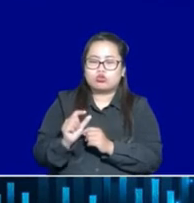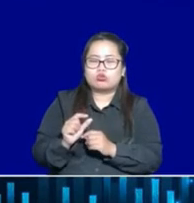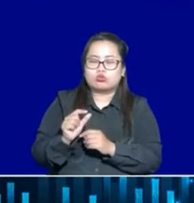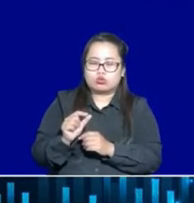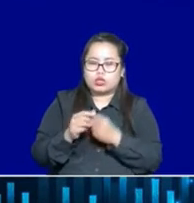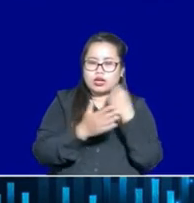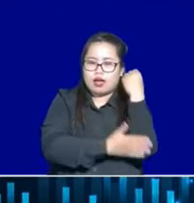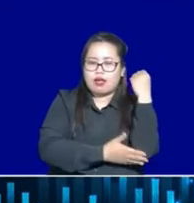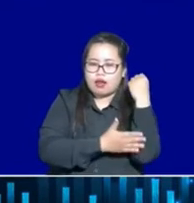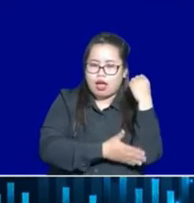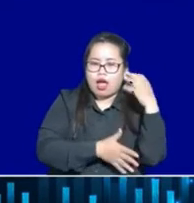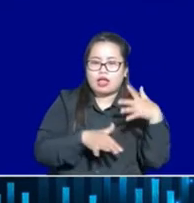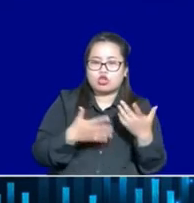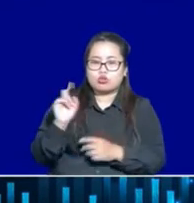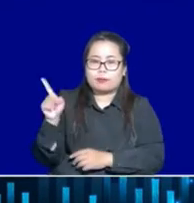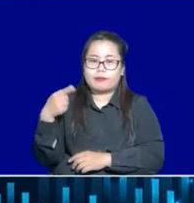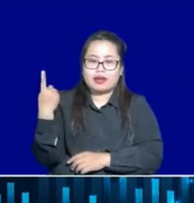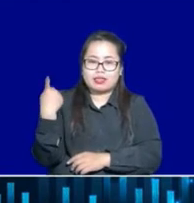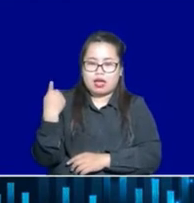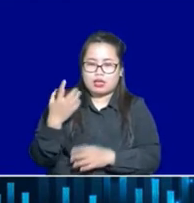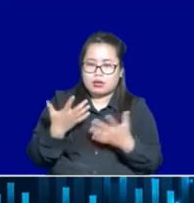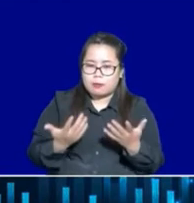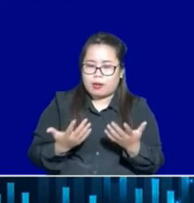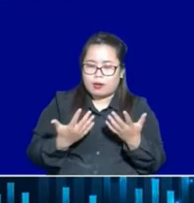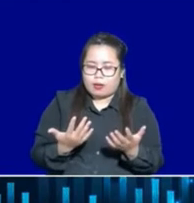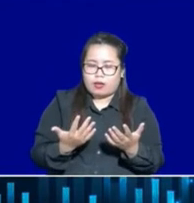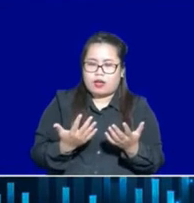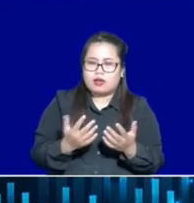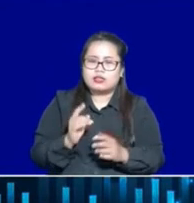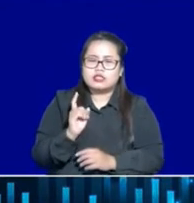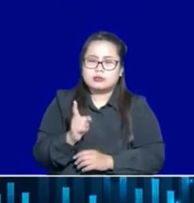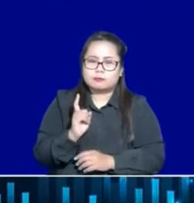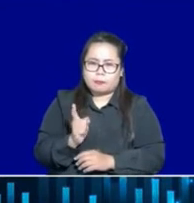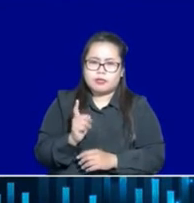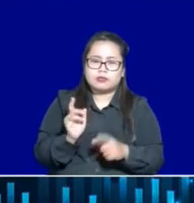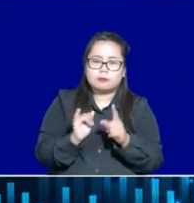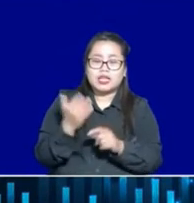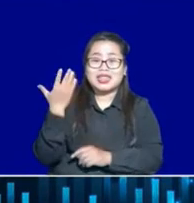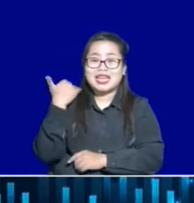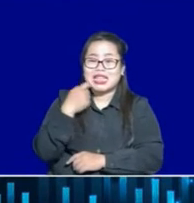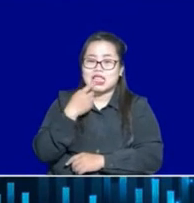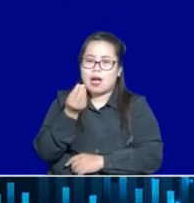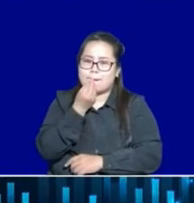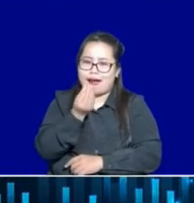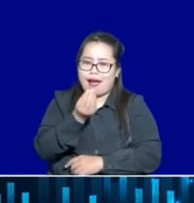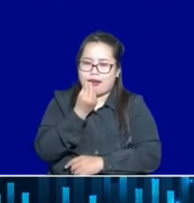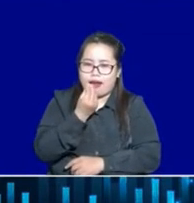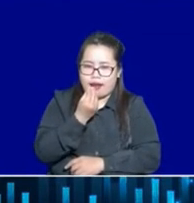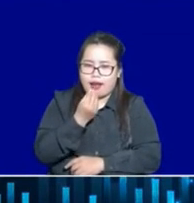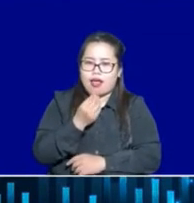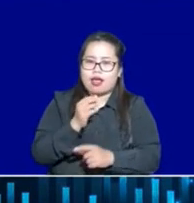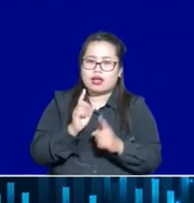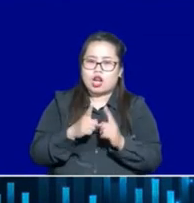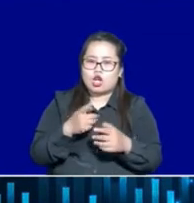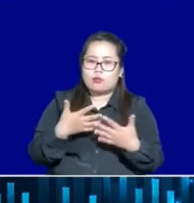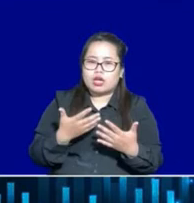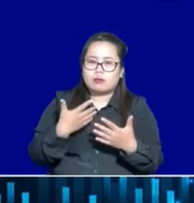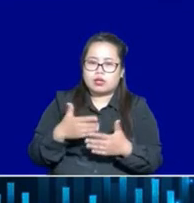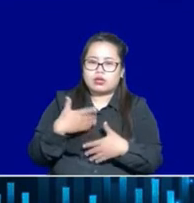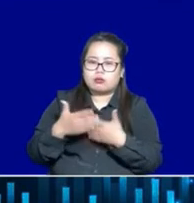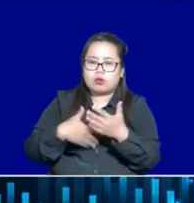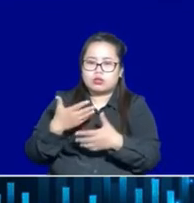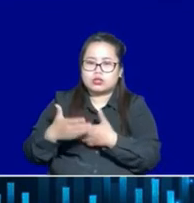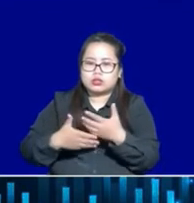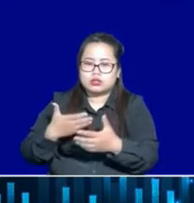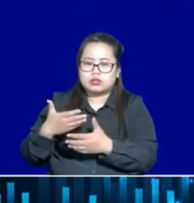pemerintah. Karena seperti juga tadi makanan tadi, long chain triglyceride, ada medium